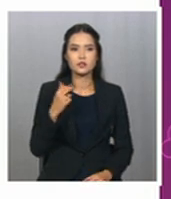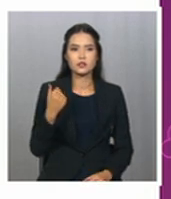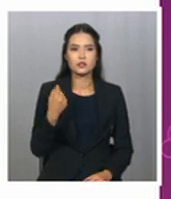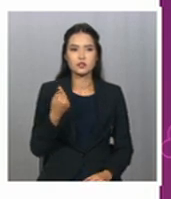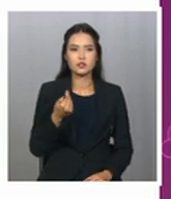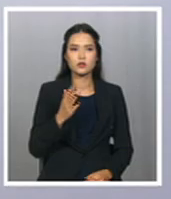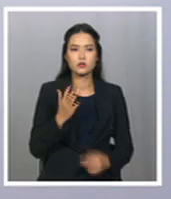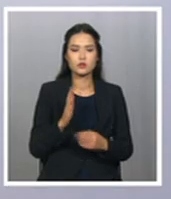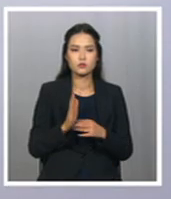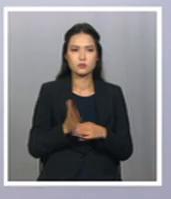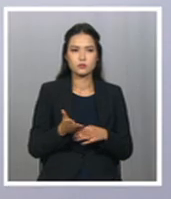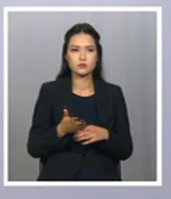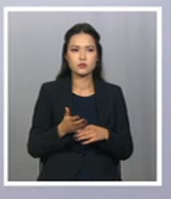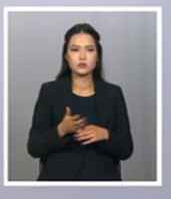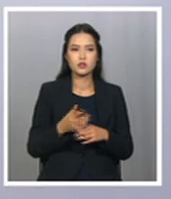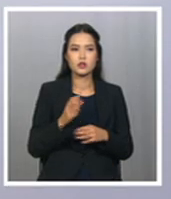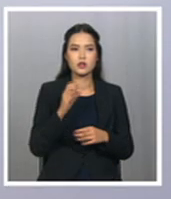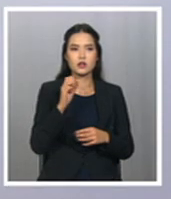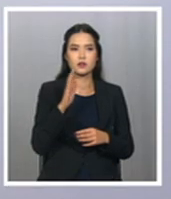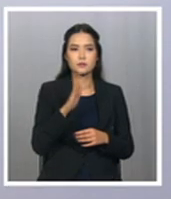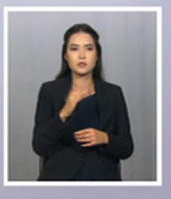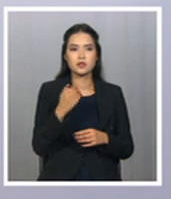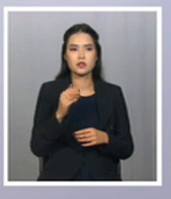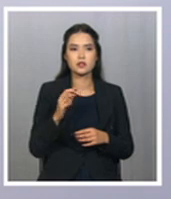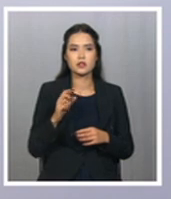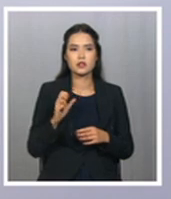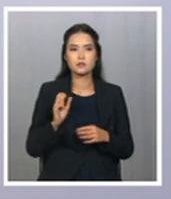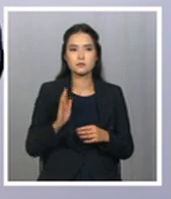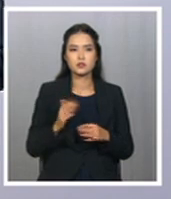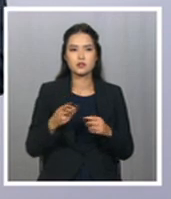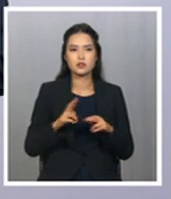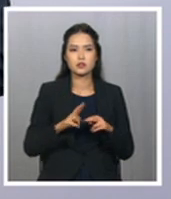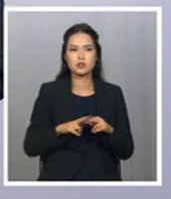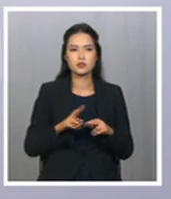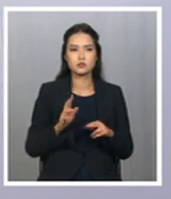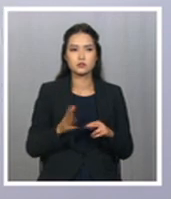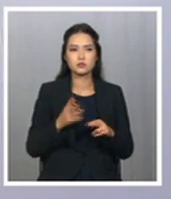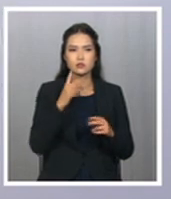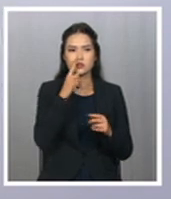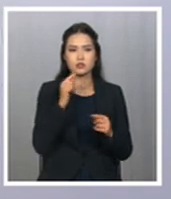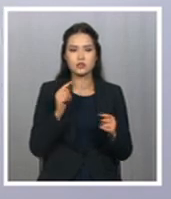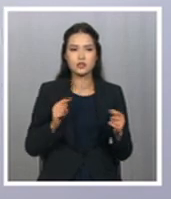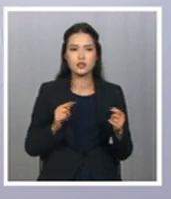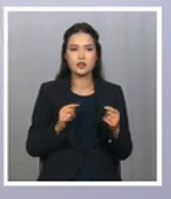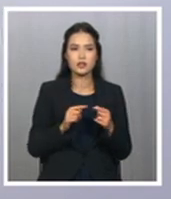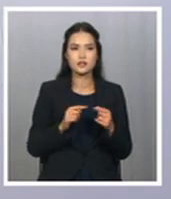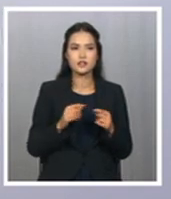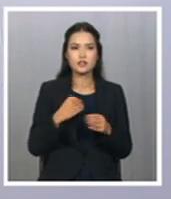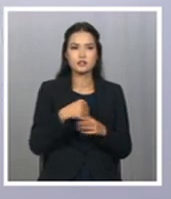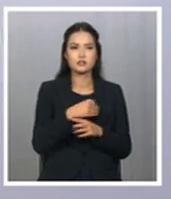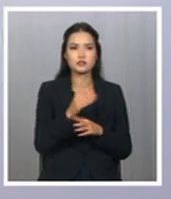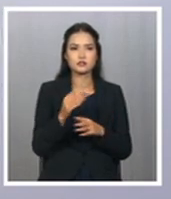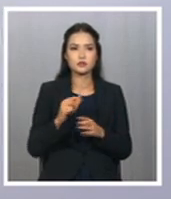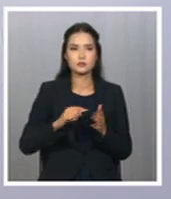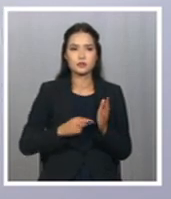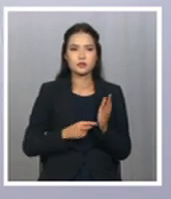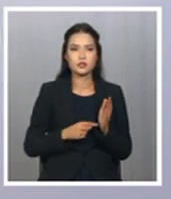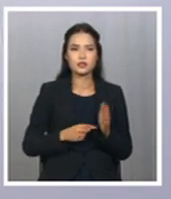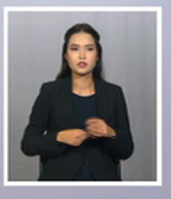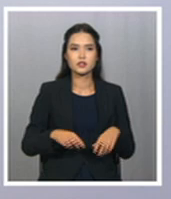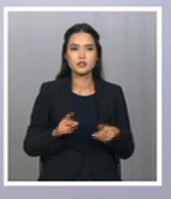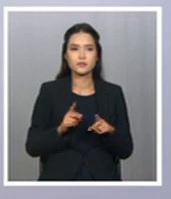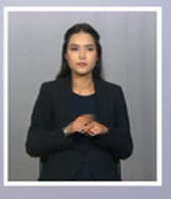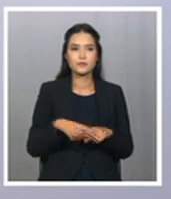қабырғаны кіші А, Б төбесіне қарсы жатқан қабырғаны кіші Б, ал С төбесіне қарсы жатқан қабырғаны кіші С деп белгілейді. Осы А, Б,